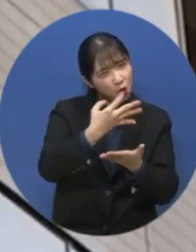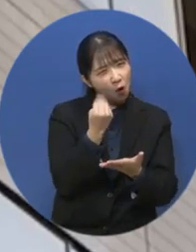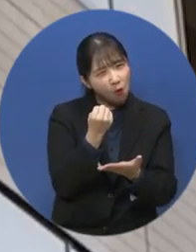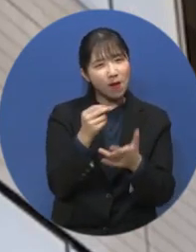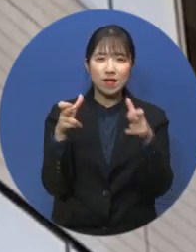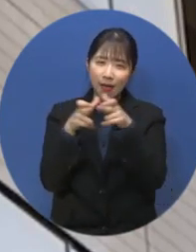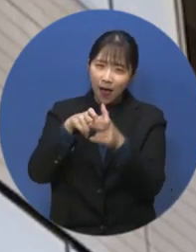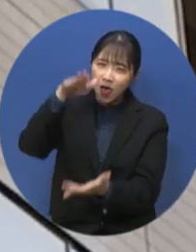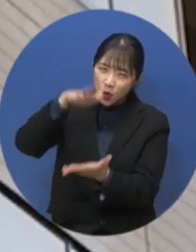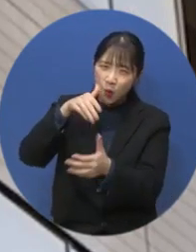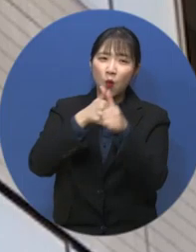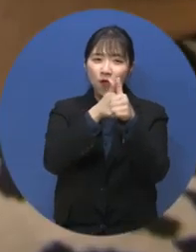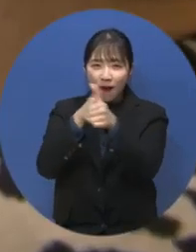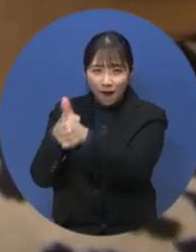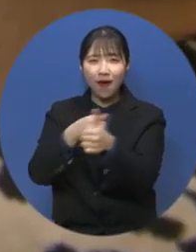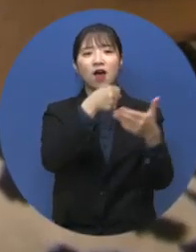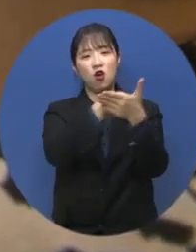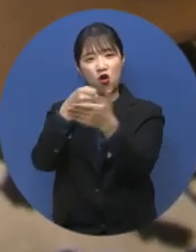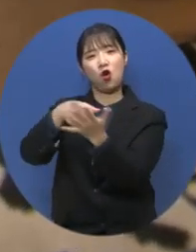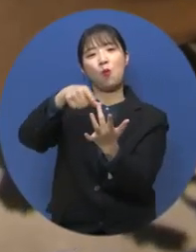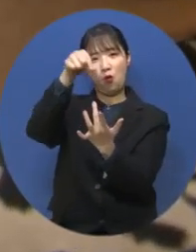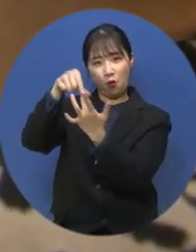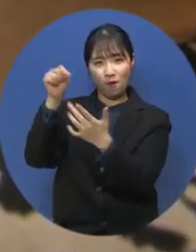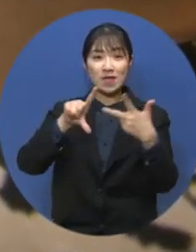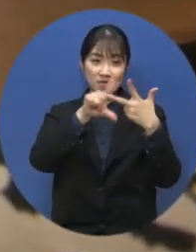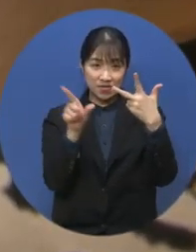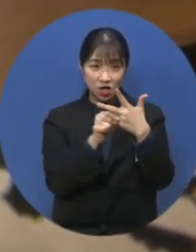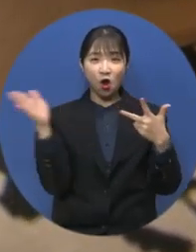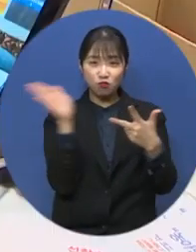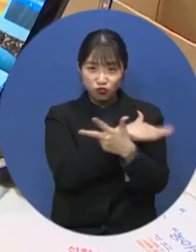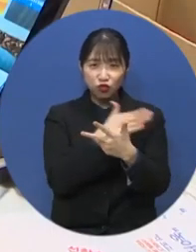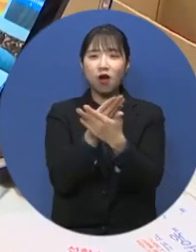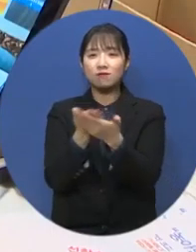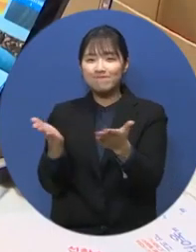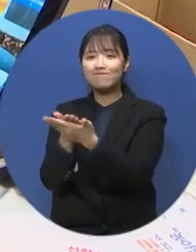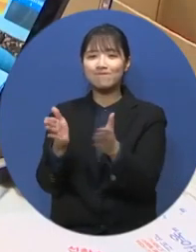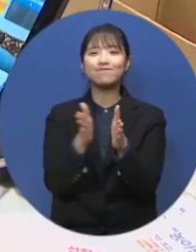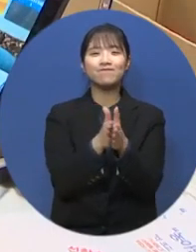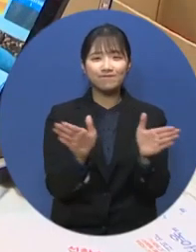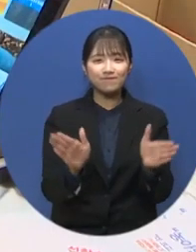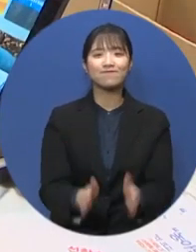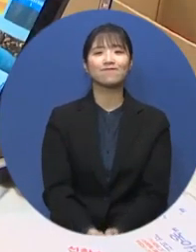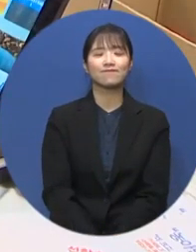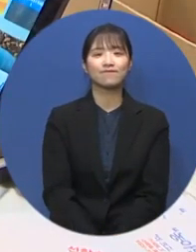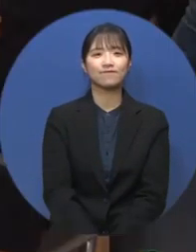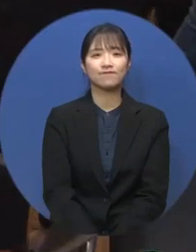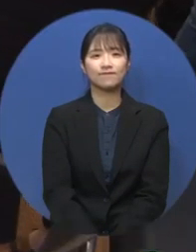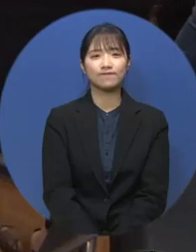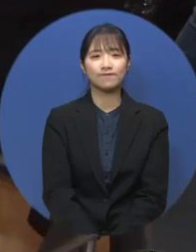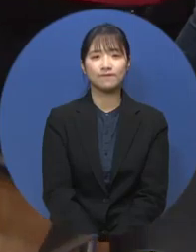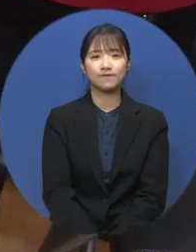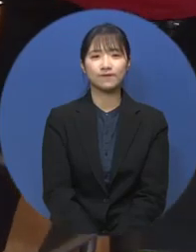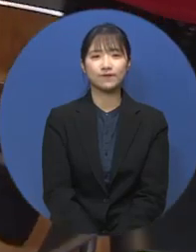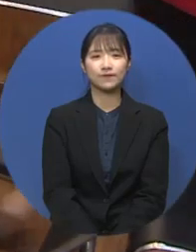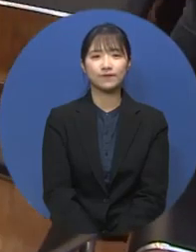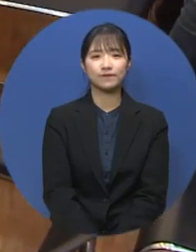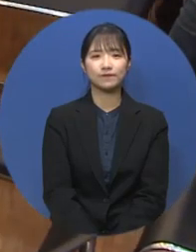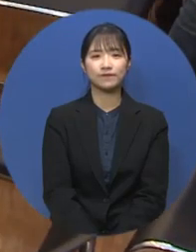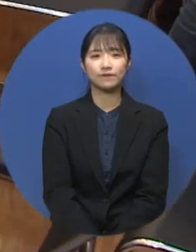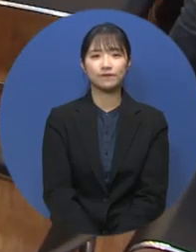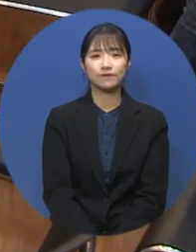고려해 대상자를 선정하고 오는 7월부터 본격적인 tv 보급에 나설 예정입니다 복지 tv 뉴스